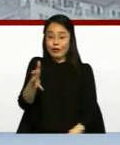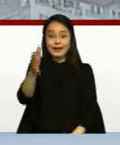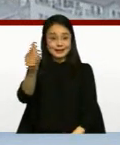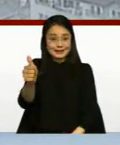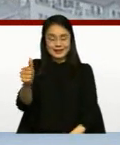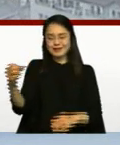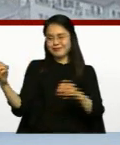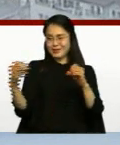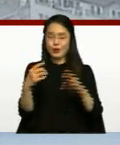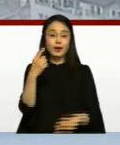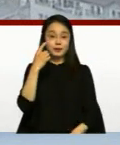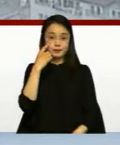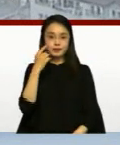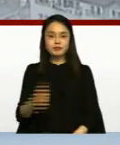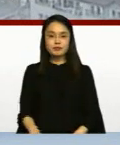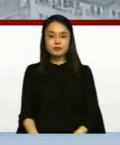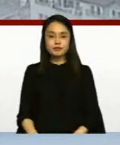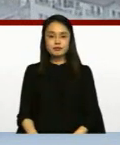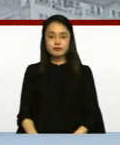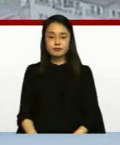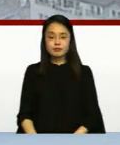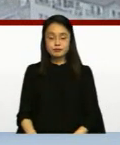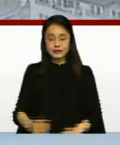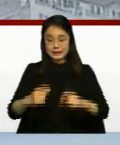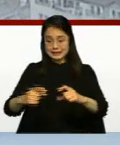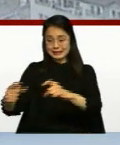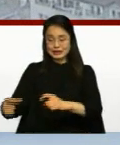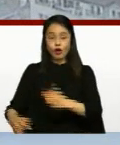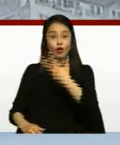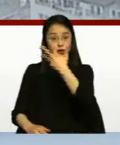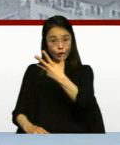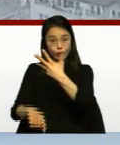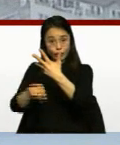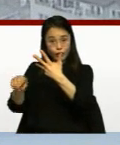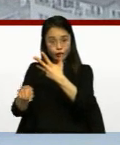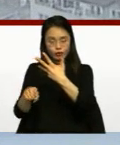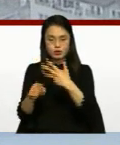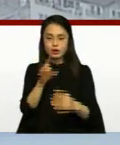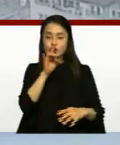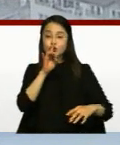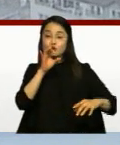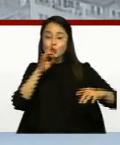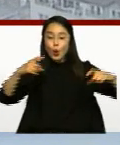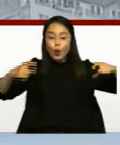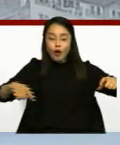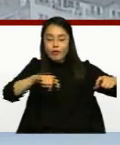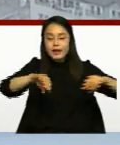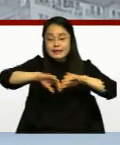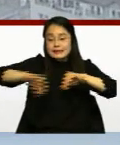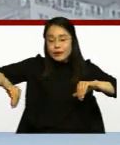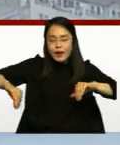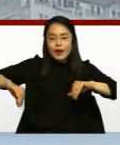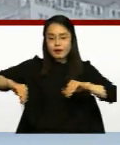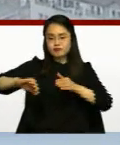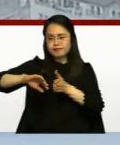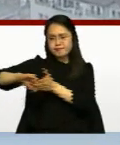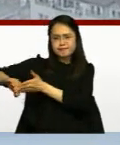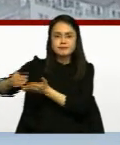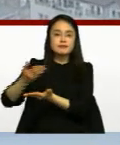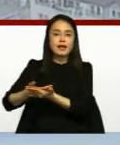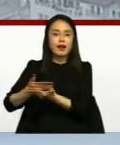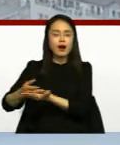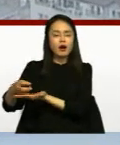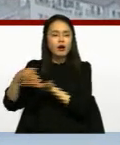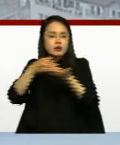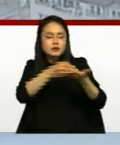안녕하세요. 네, 경기도가 8개 시군이 수도권에서 제외되는 내용으로 국토교통부에 제도 개선안을 제출했다고 밝히셨는데요. 어떤 점이